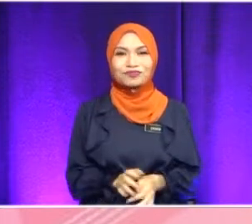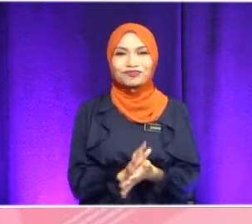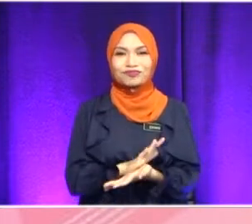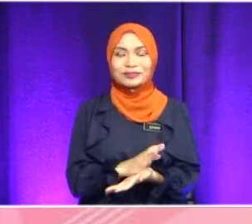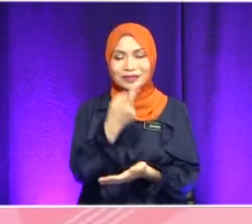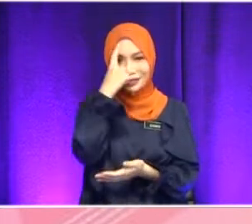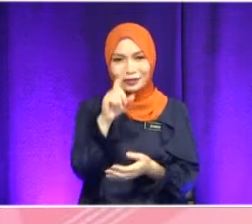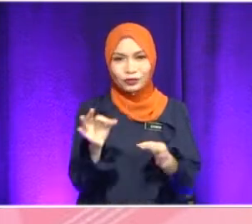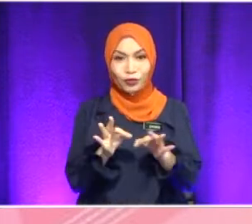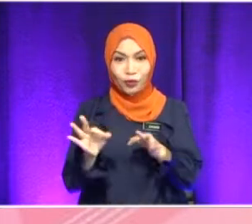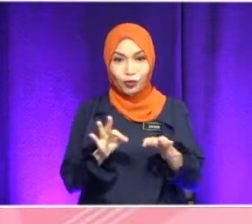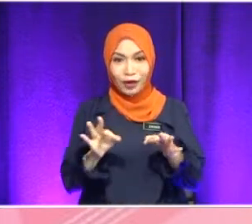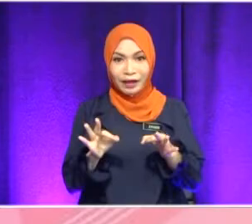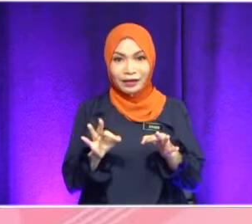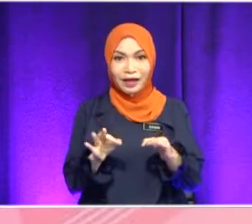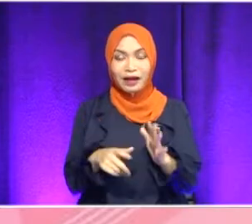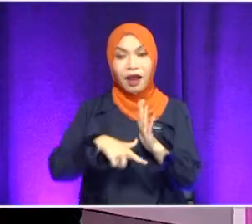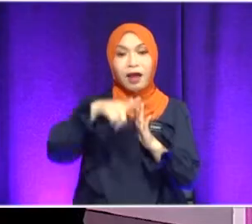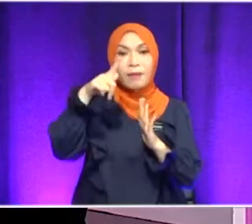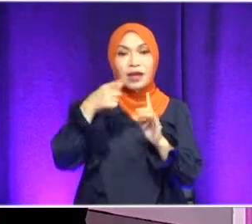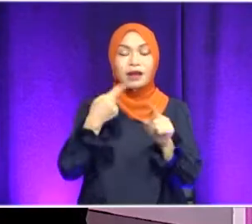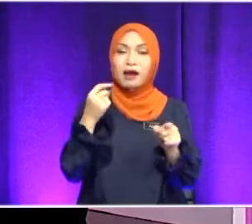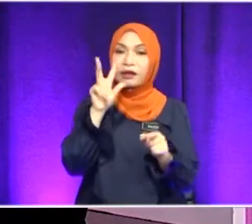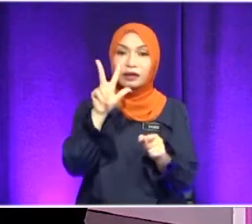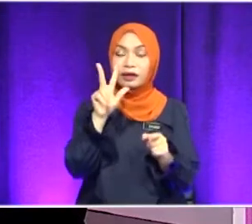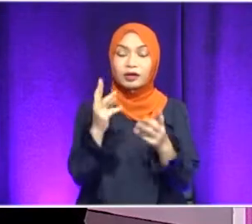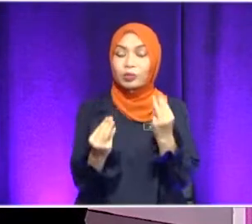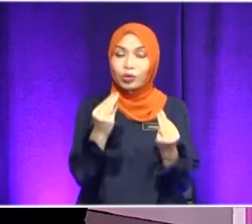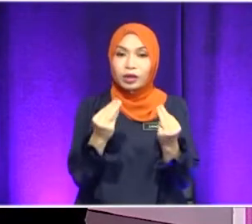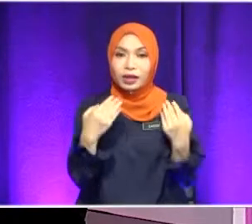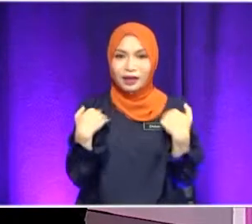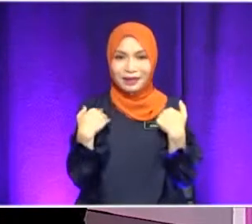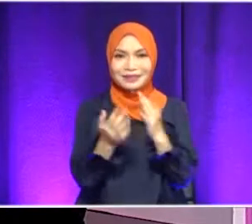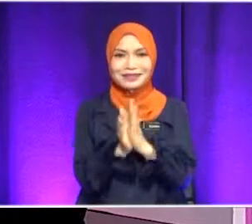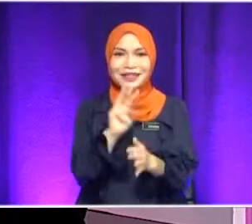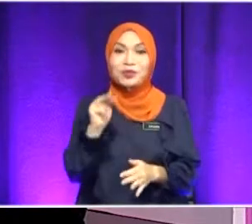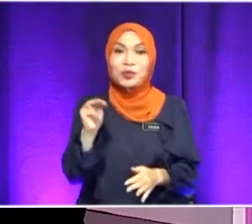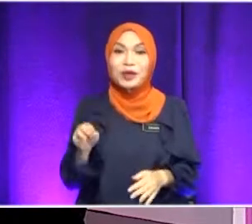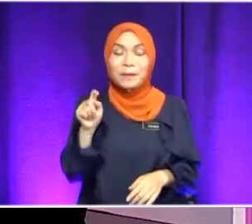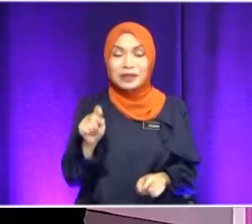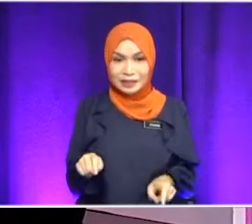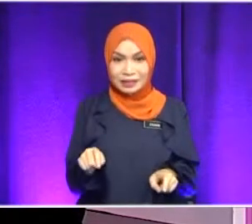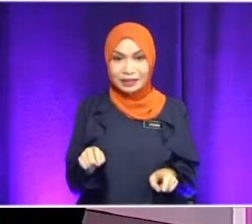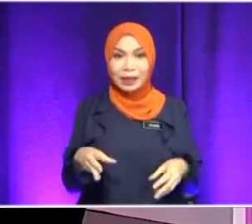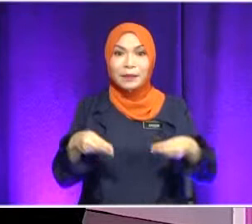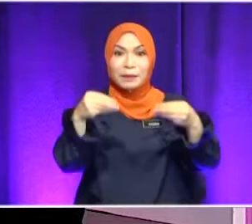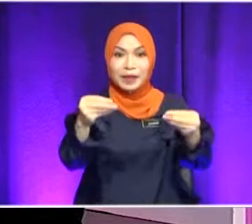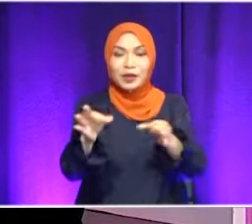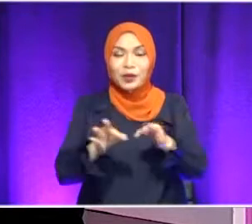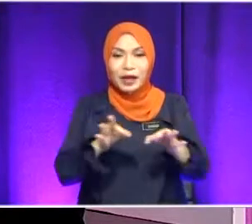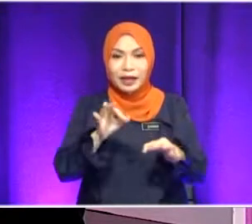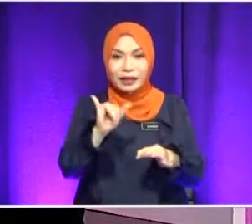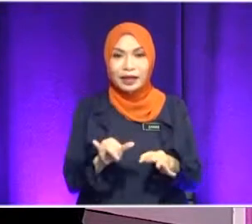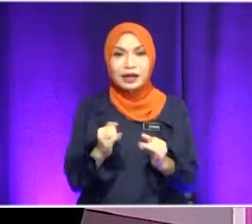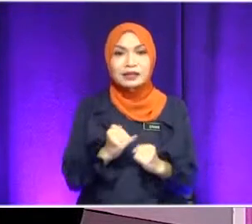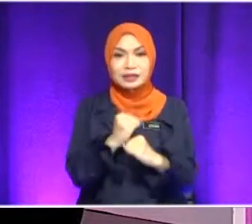eh lebih daripada tiga markah pun ada dari murid-murid perlu bersedia untuk memberikan penerangan yang jelas ke dalam